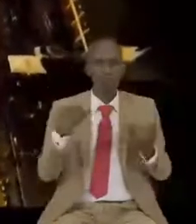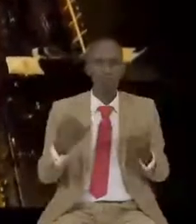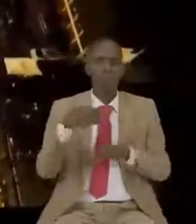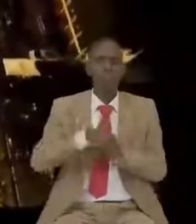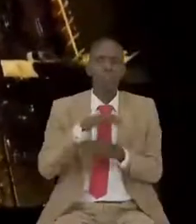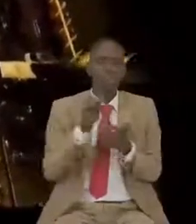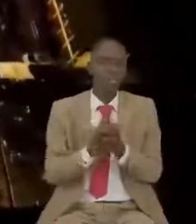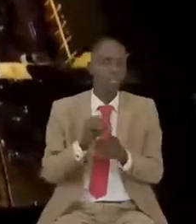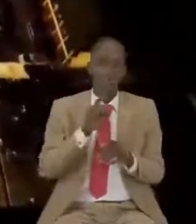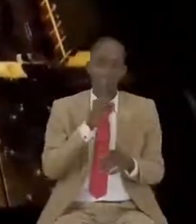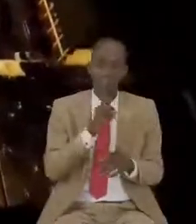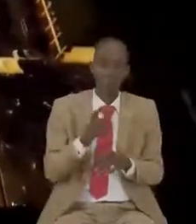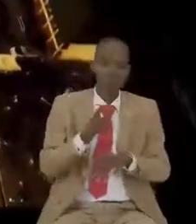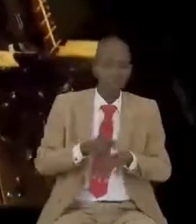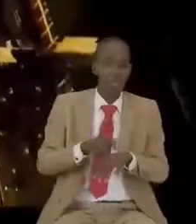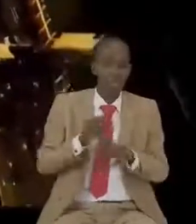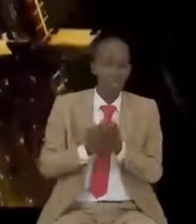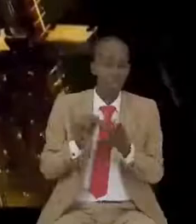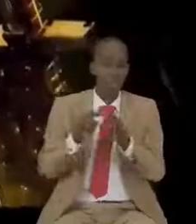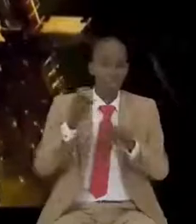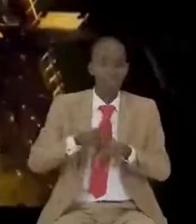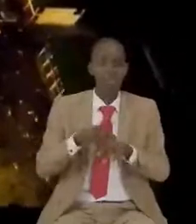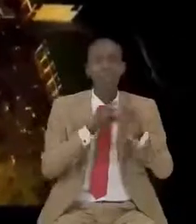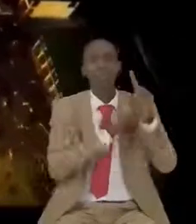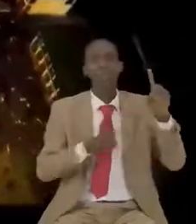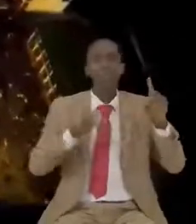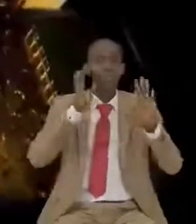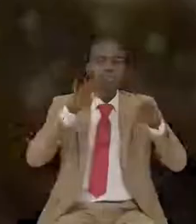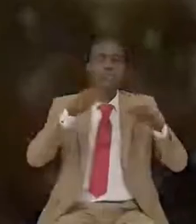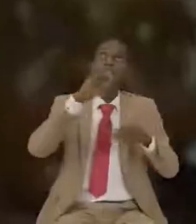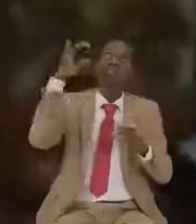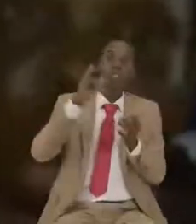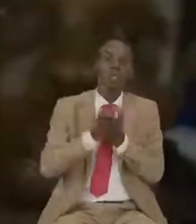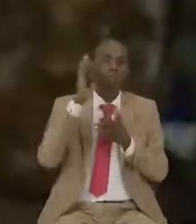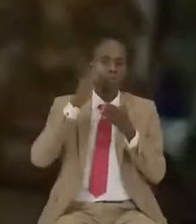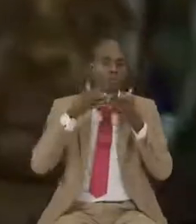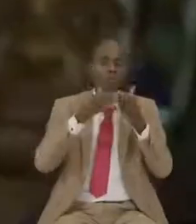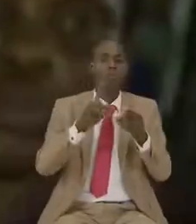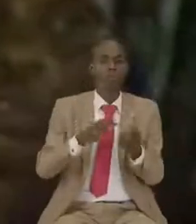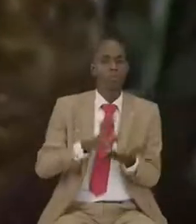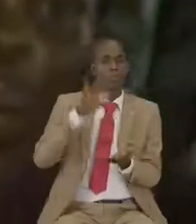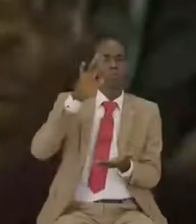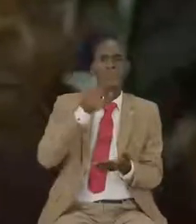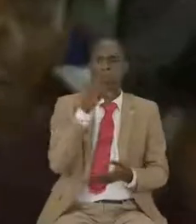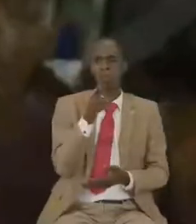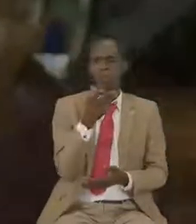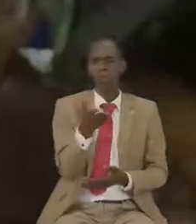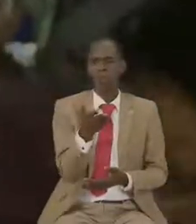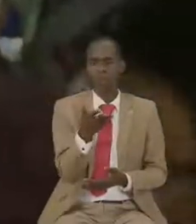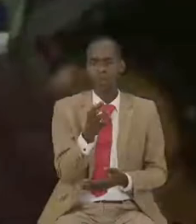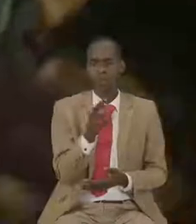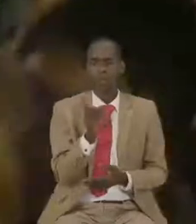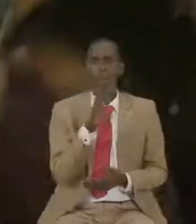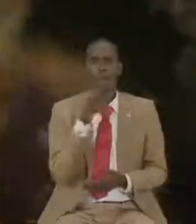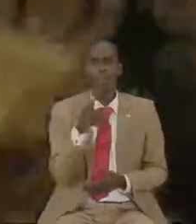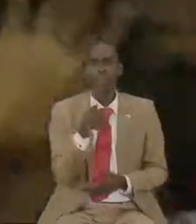ce soir. En ce moment-là, le Seigneur te donnera la grâce qui doit te conduire à la